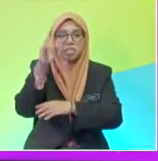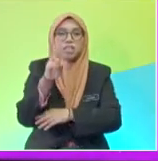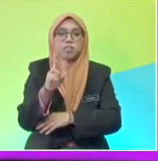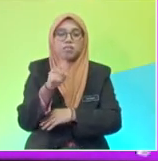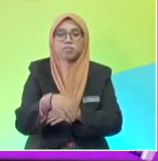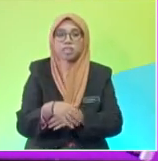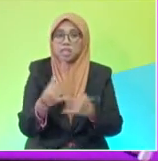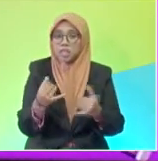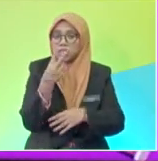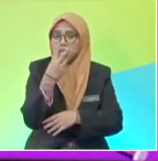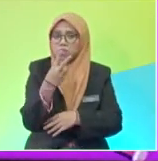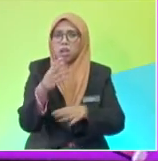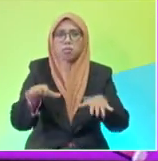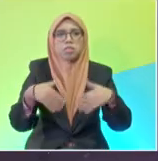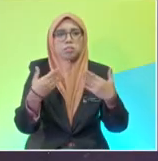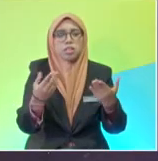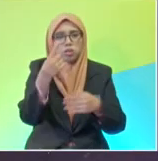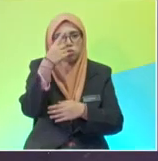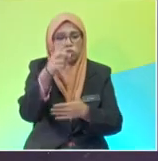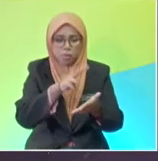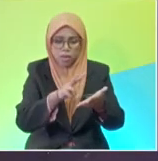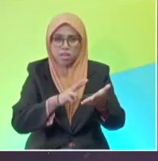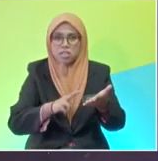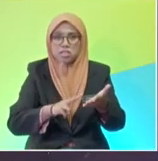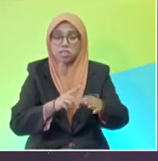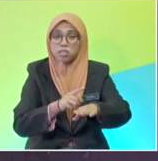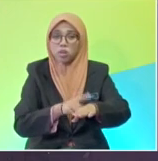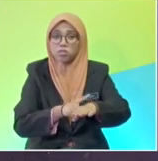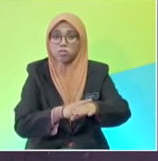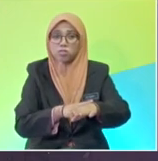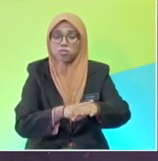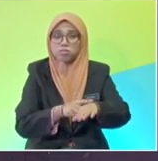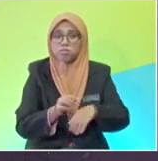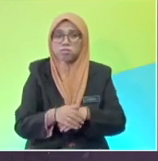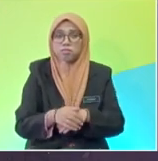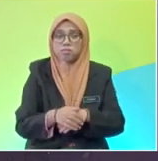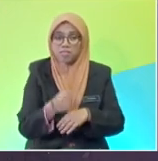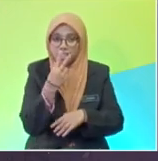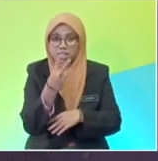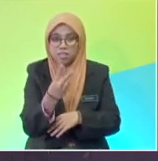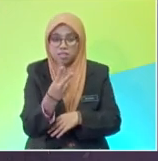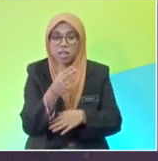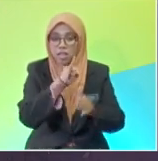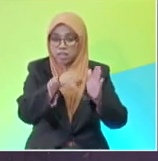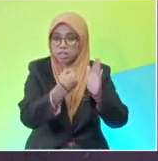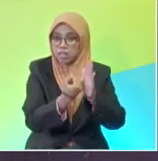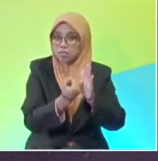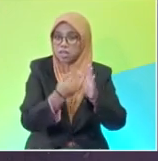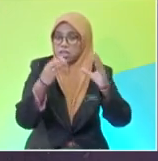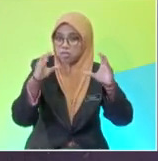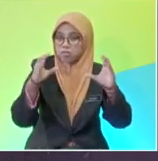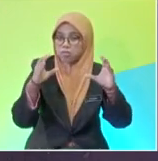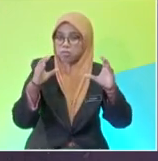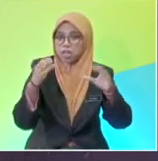nak tengok dulu macam mana kita nak baca waktu. Jadi Mira, kalau kita dapat tengok dekat jam cikgu dan jam Mira,